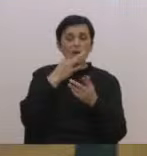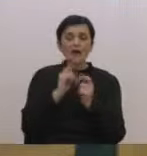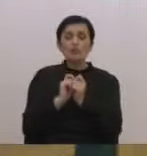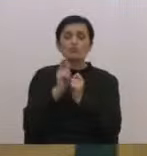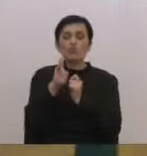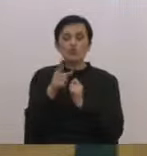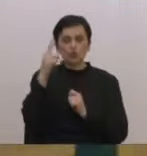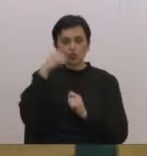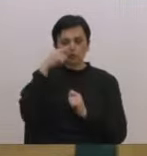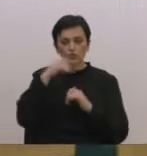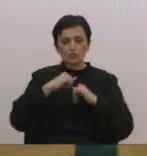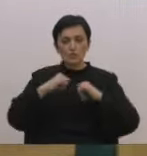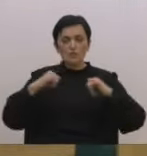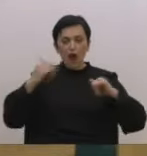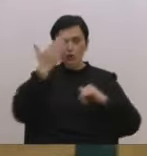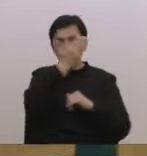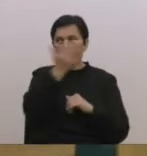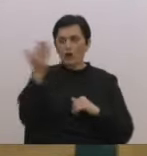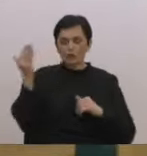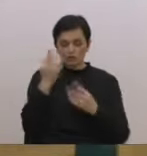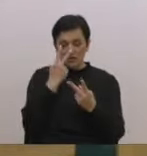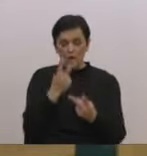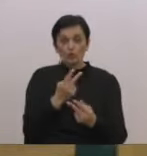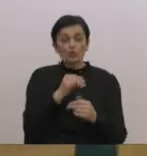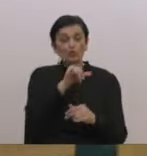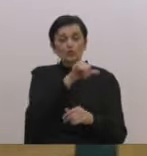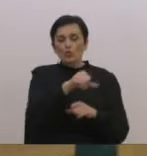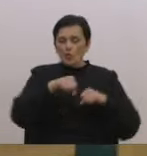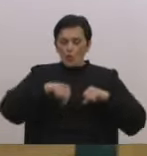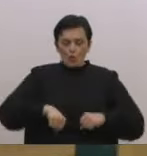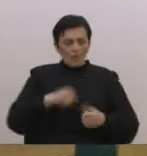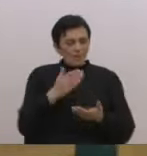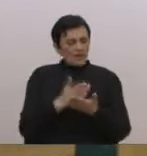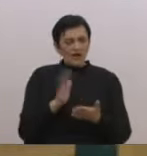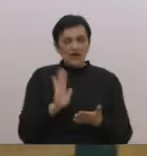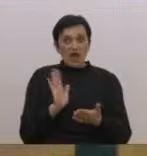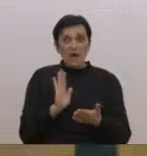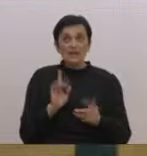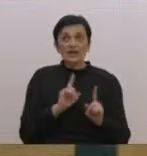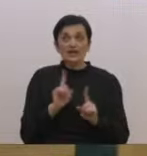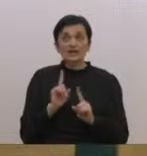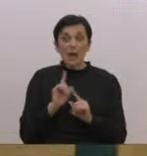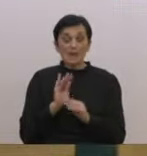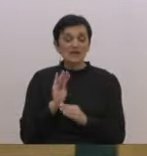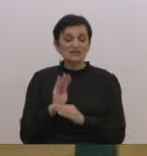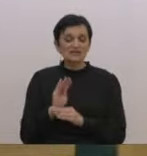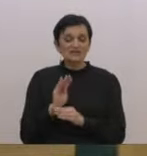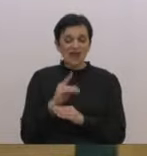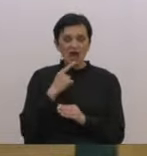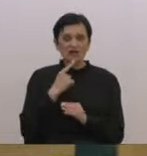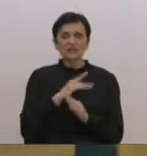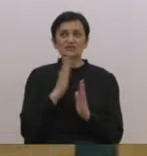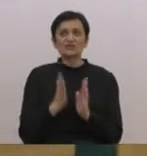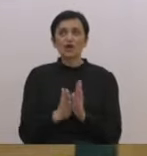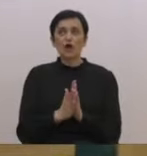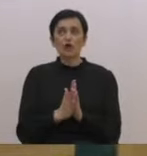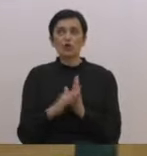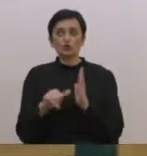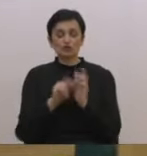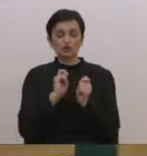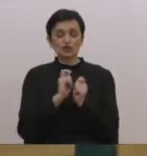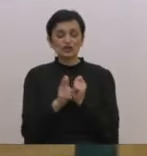ტყუილები ფართო აუდიტორიამ ნახოს. თქვენ არ გაქვთ უფლება, რომ რაიმე საყვედურები თქვათ საერთოდ